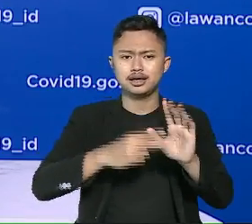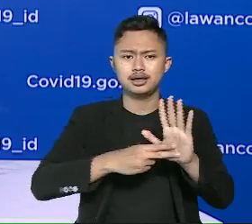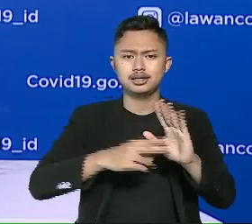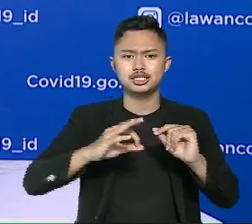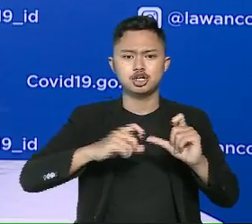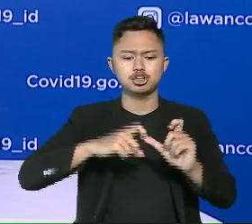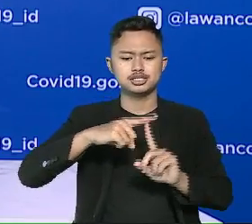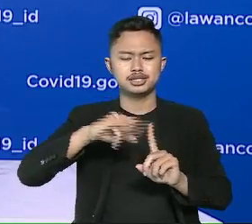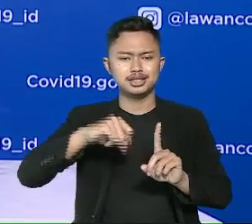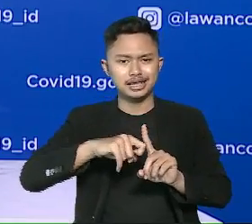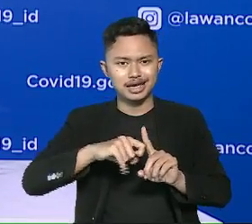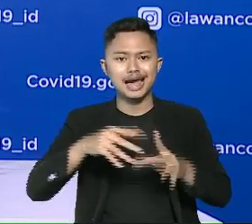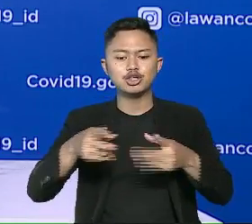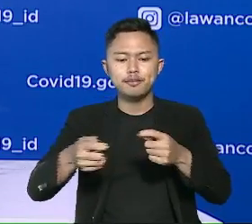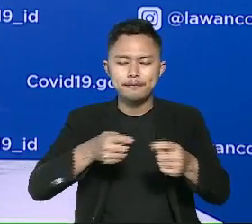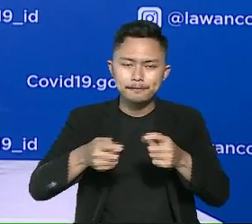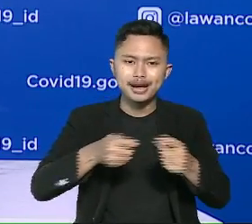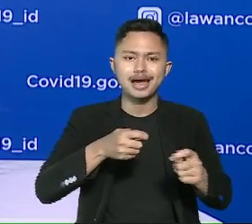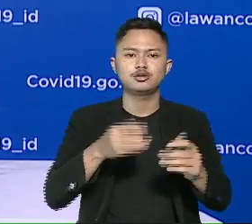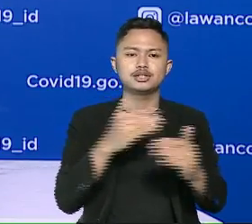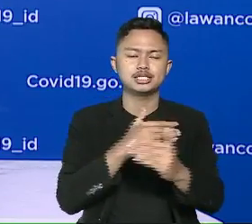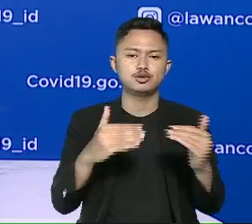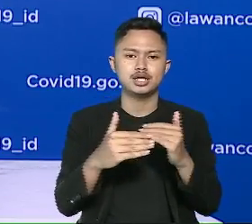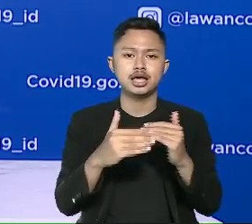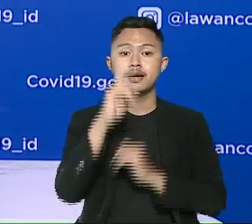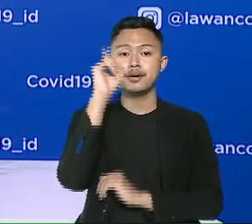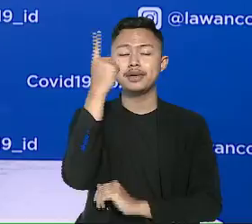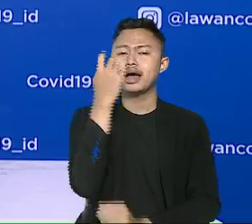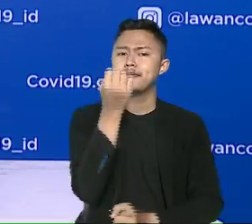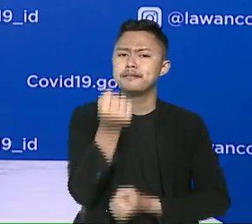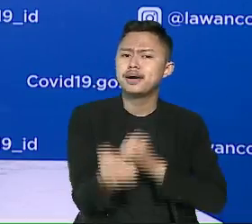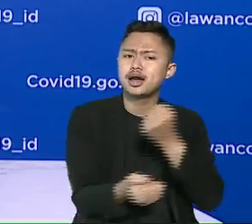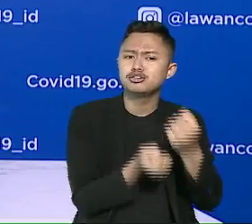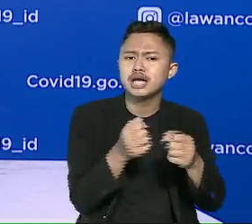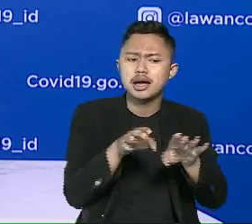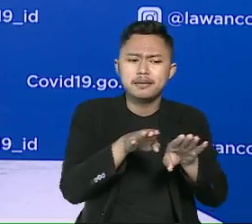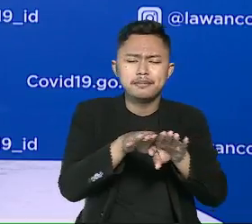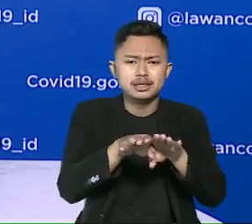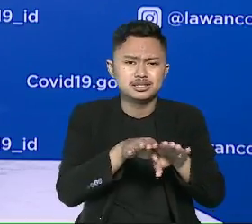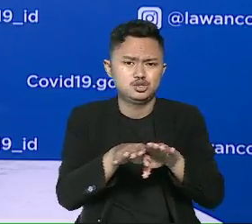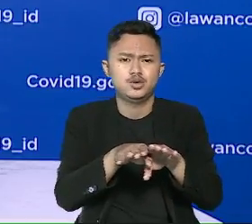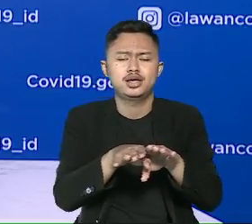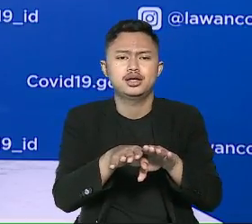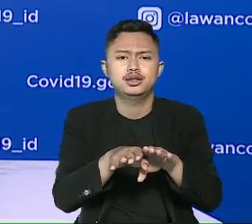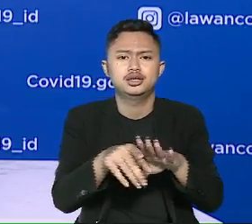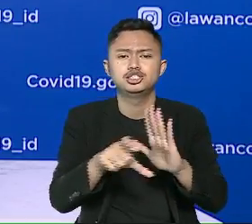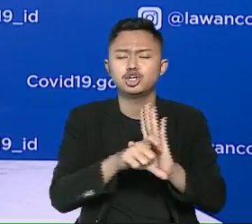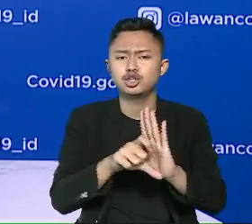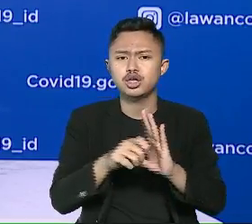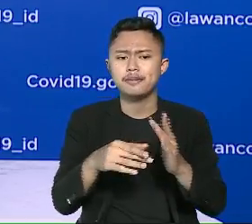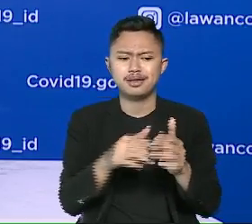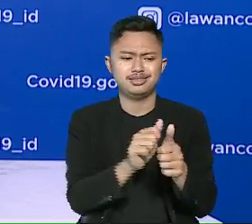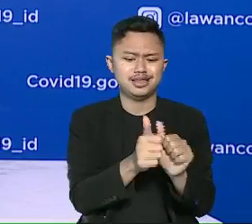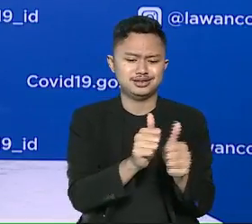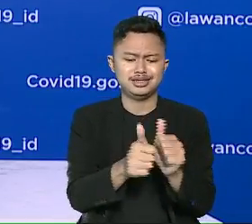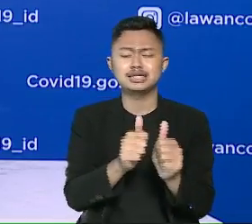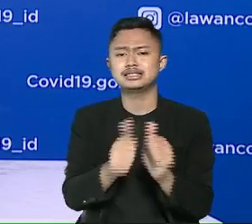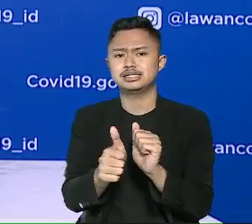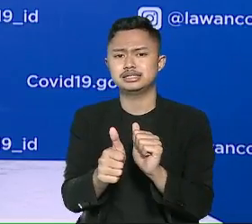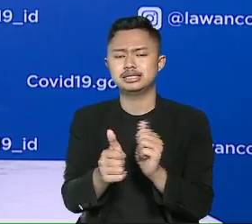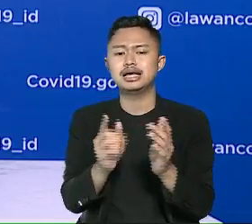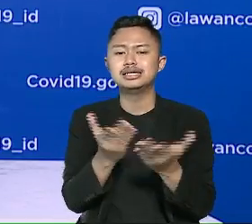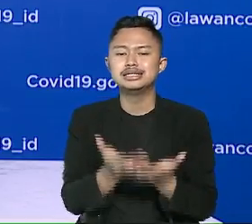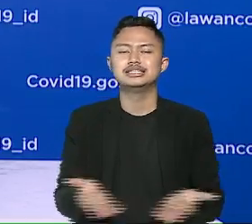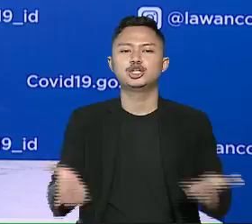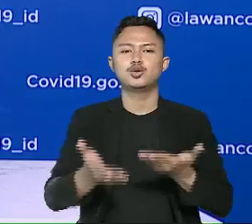upaya pengendalian COVID-19 lainnya, pemerintah berusaha menyesuaikan fungsi tiap metode testing dengan